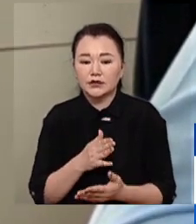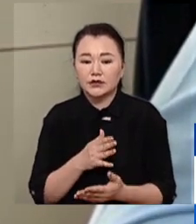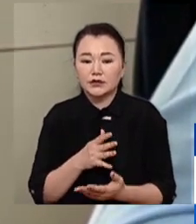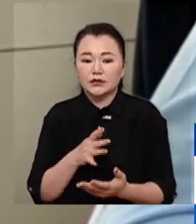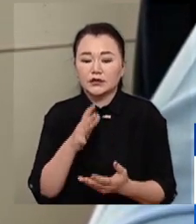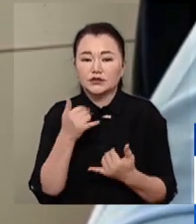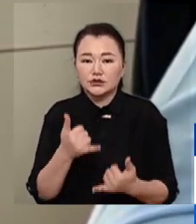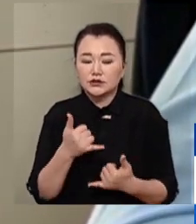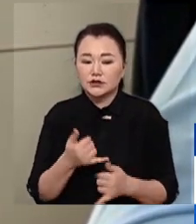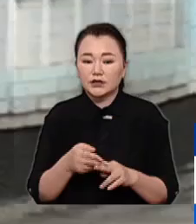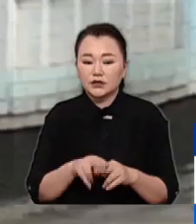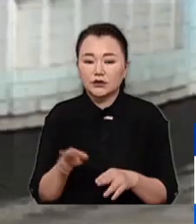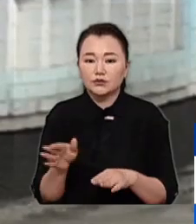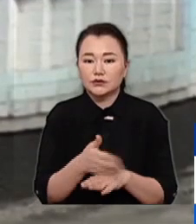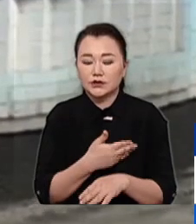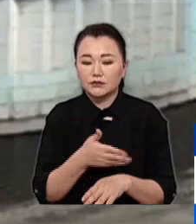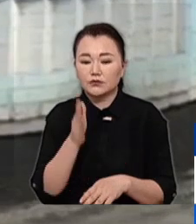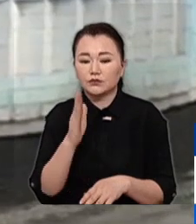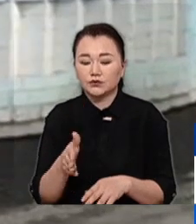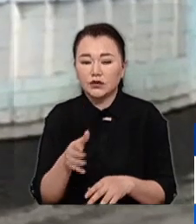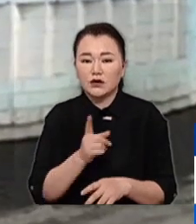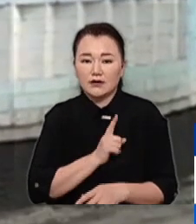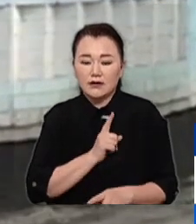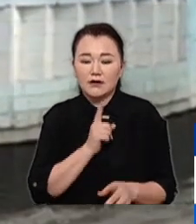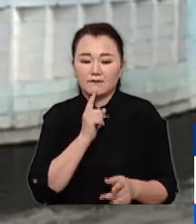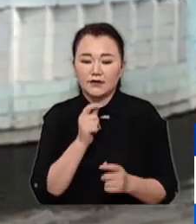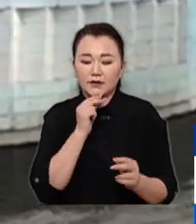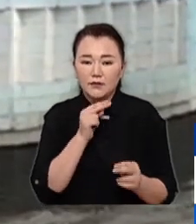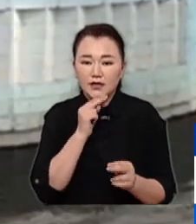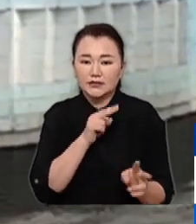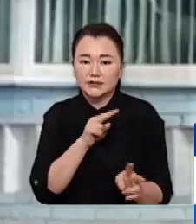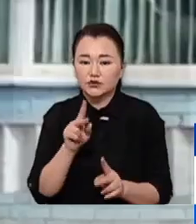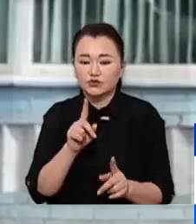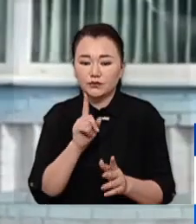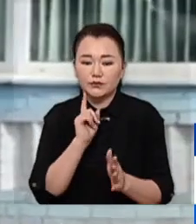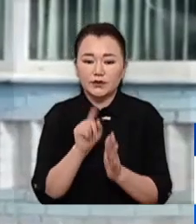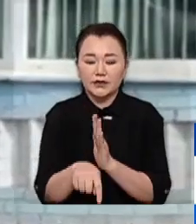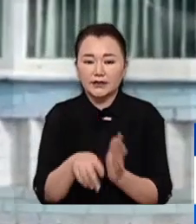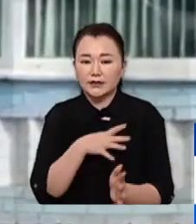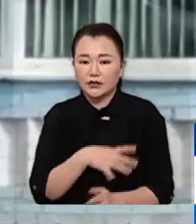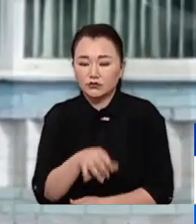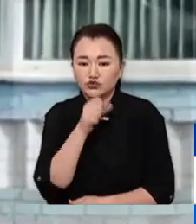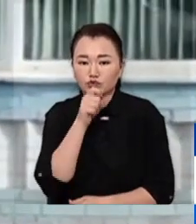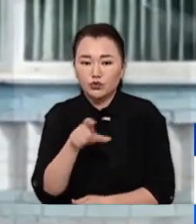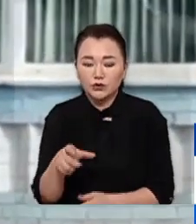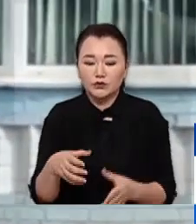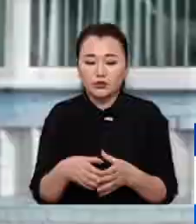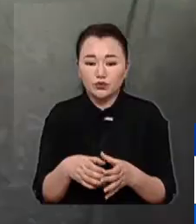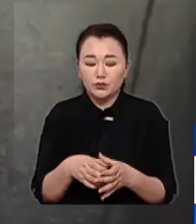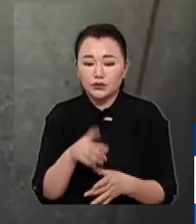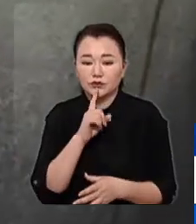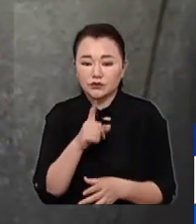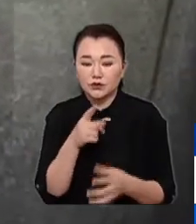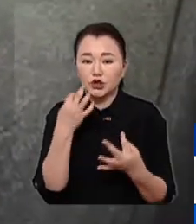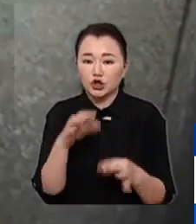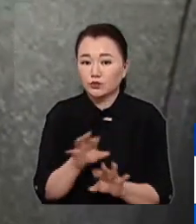свищи. Сейчас это устраняется. На ТЭЦ охрана внимательно следит за тем, чтобы туда не проникли журналисты. Нашу съемочную группу на